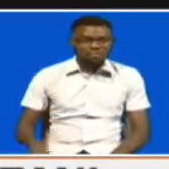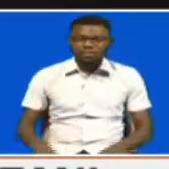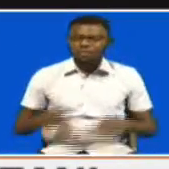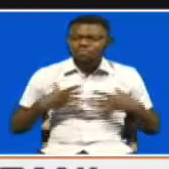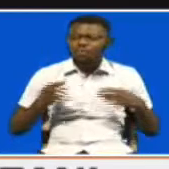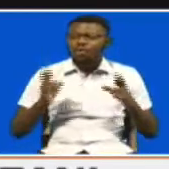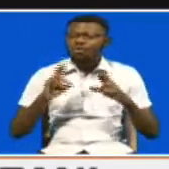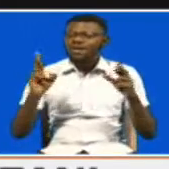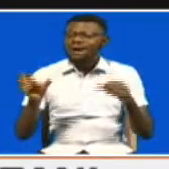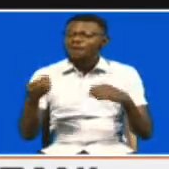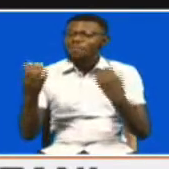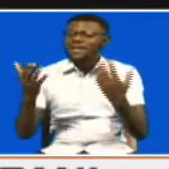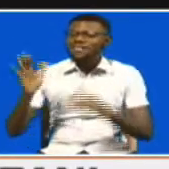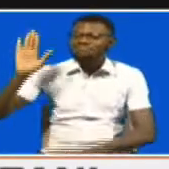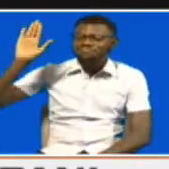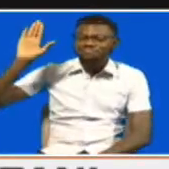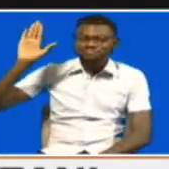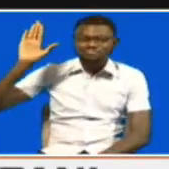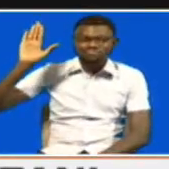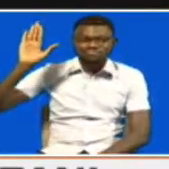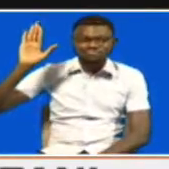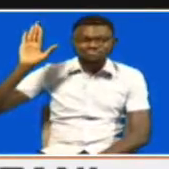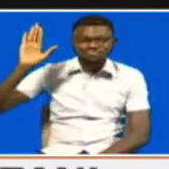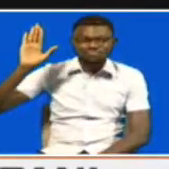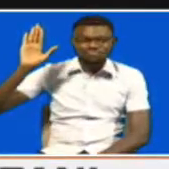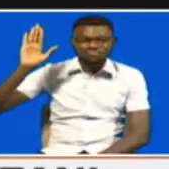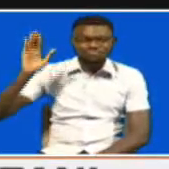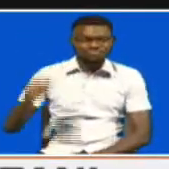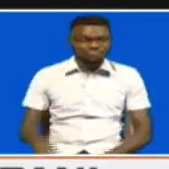Wangapi watayari kuandamana?